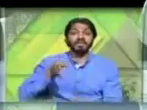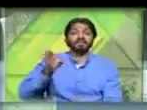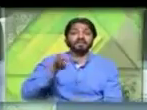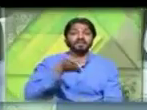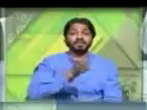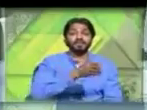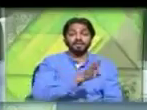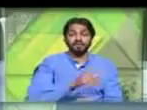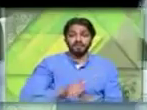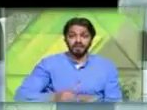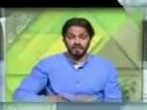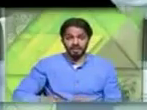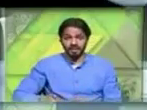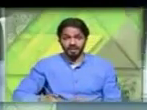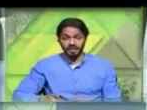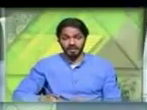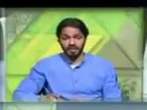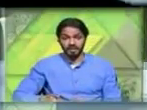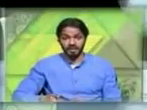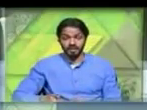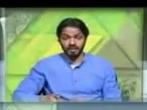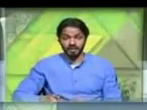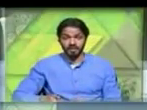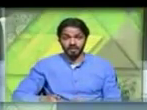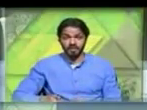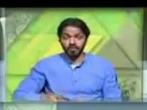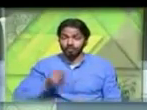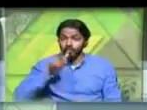ويذموا من لم يذمه الله ورسوله،